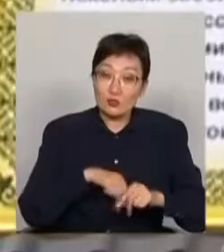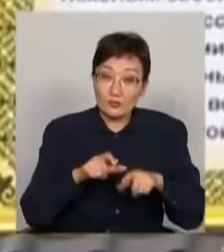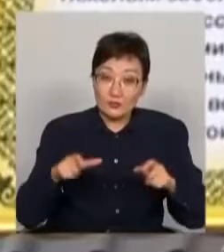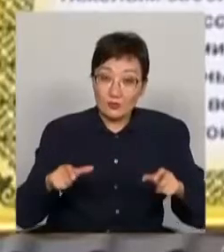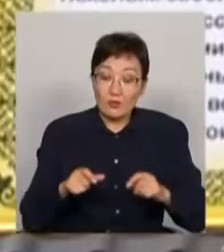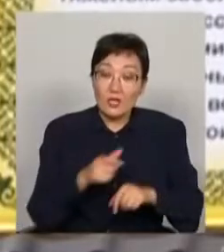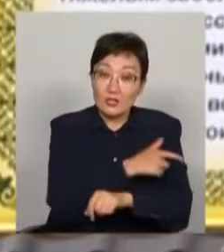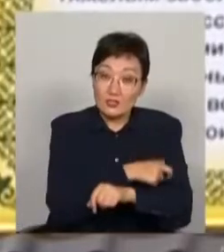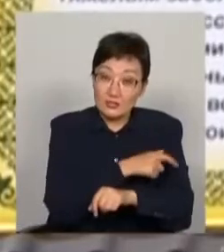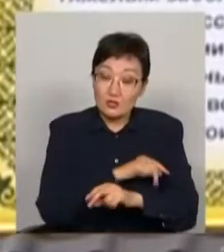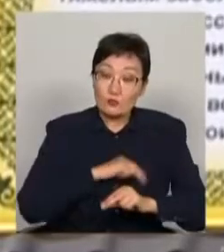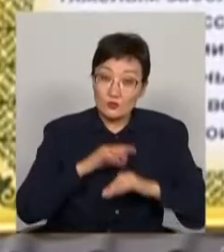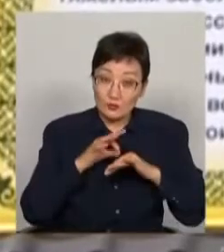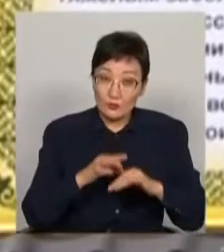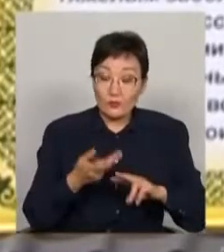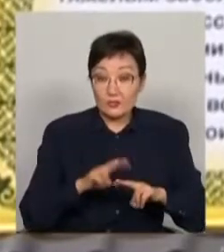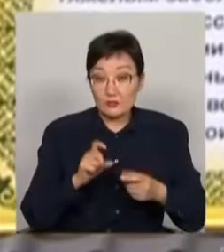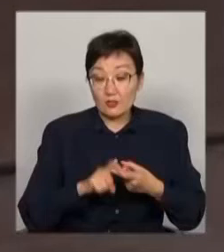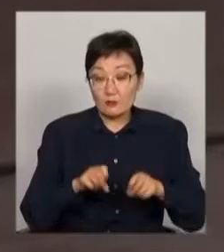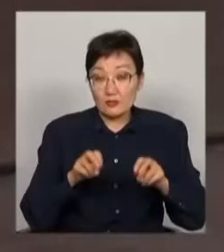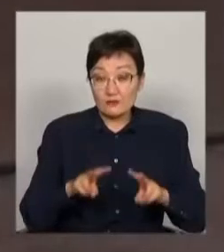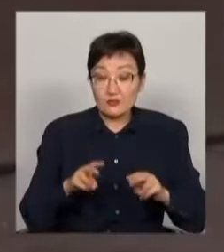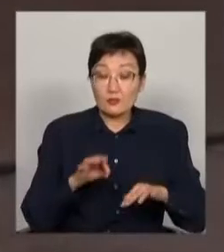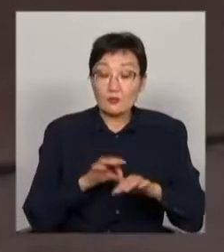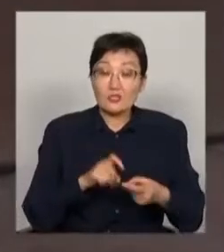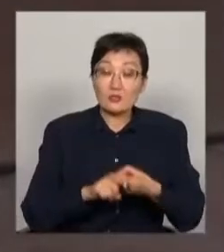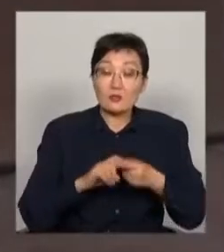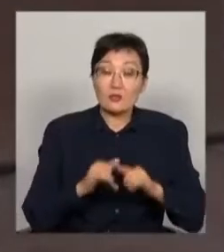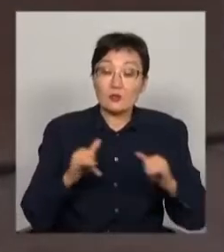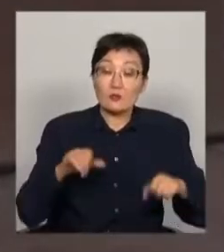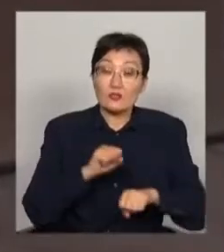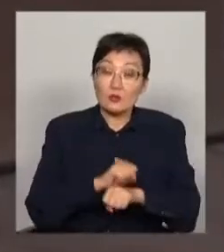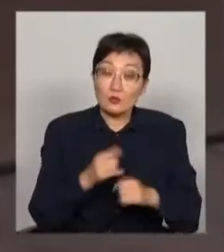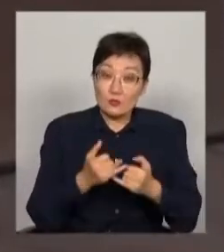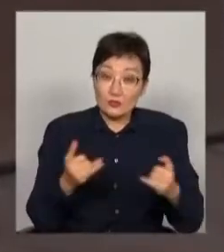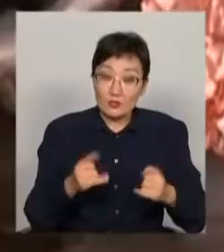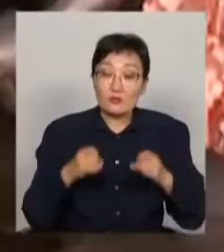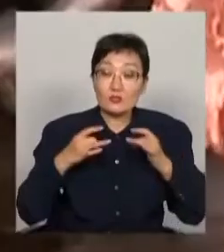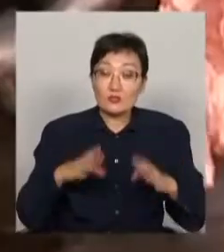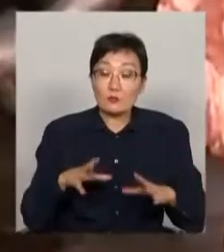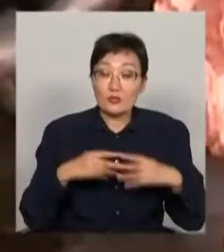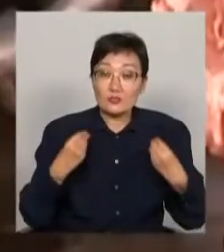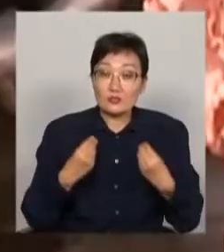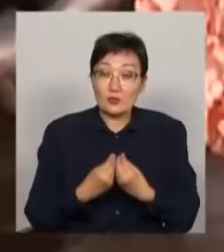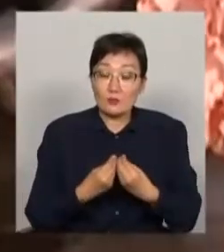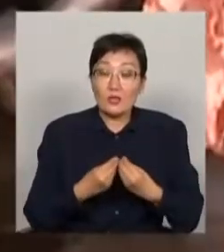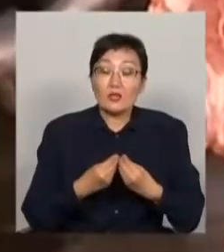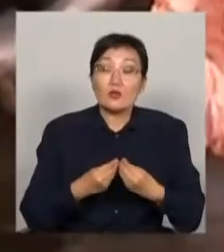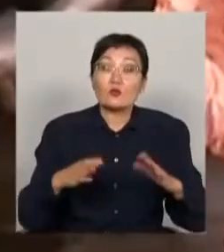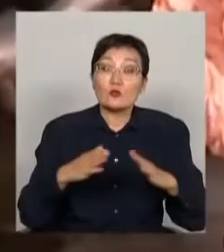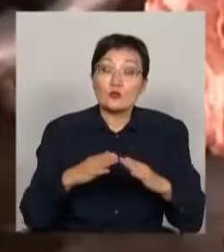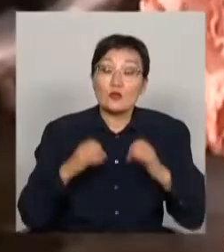қызметкерлерінің кезекшілігі ұйымдастырылмақ. Осыған орай мамандар коронавирустың таралуын тоқтату үшін мерекені отбасылық шеңберде ғана